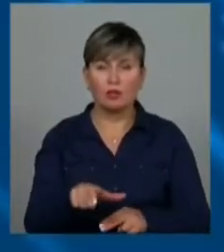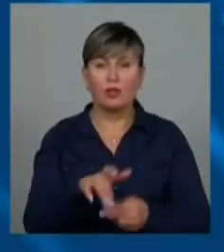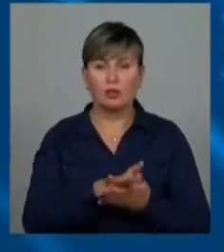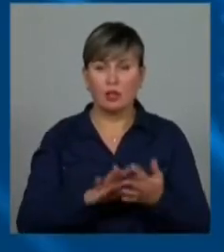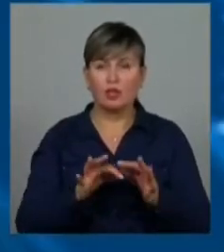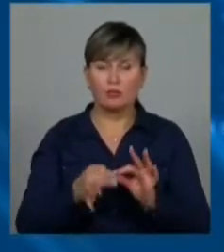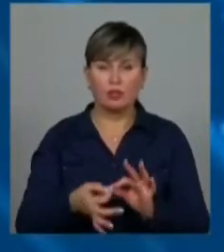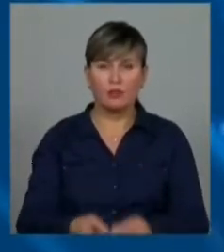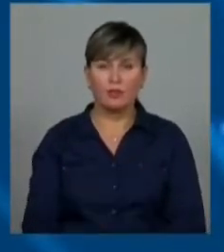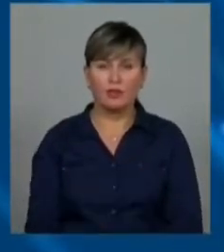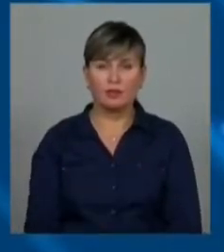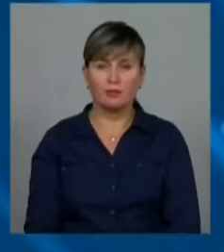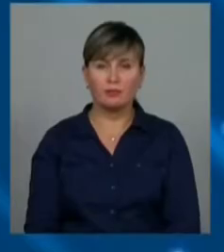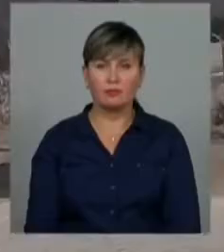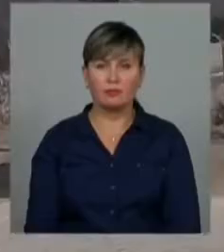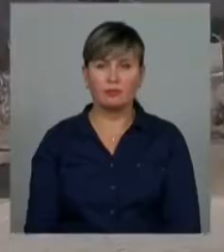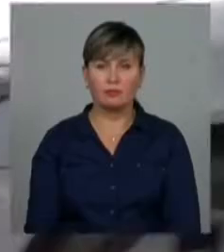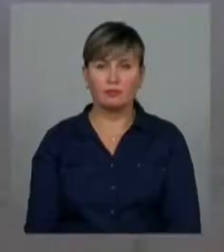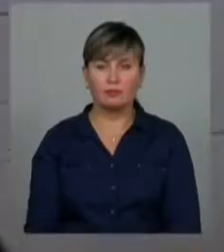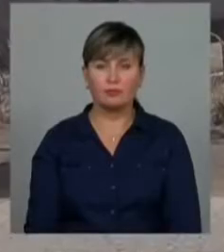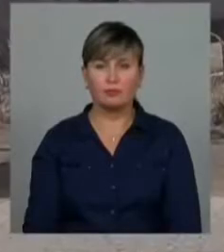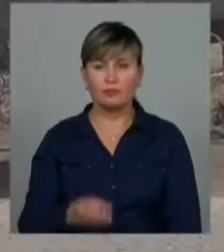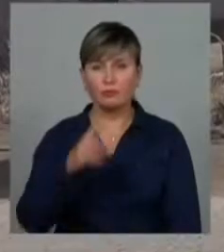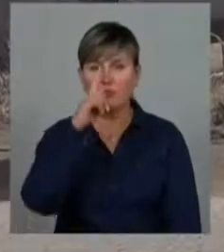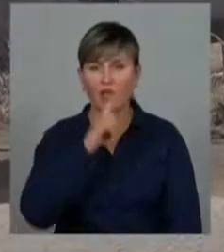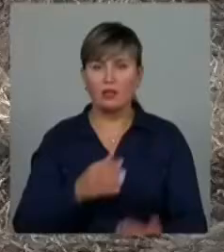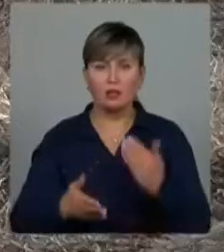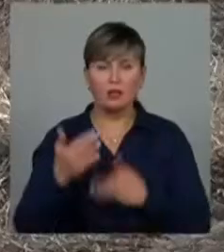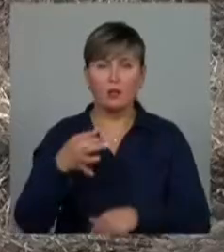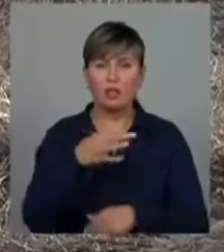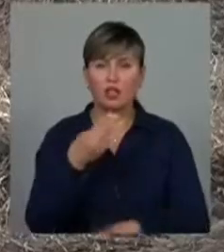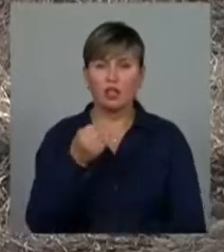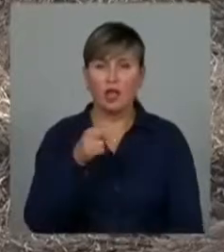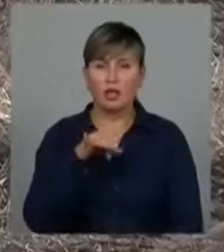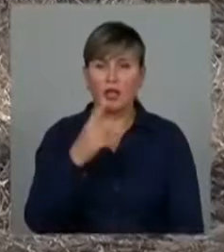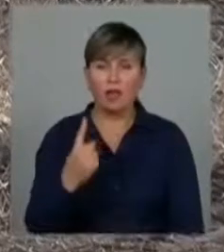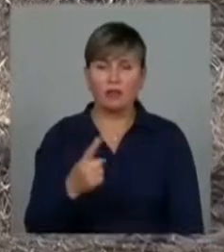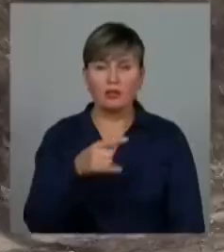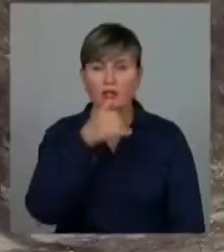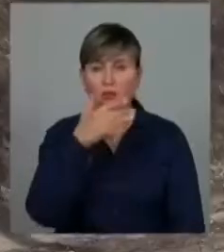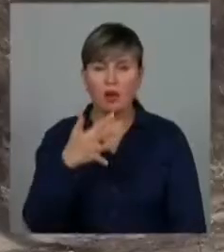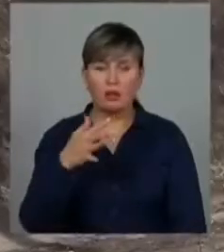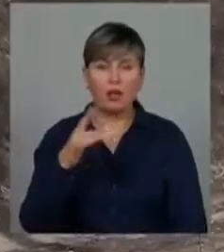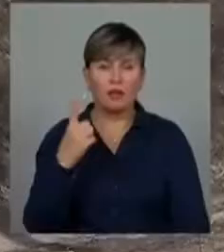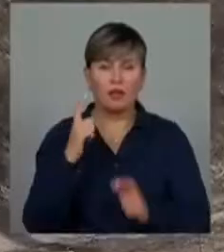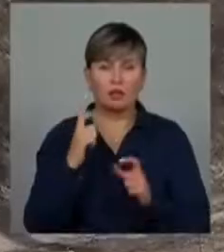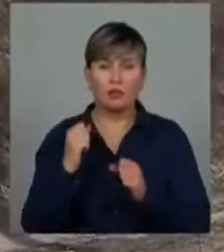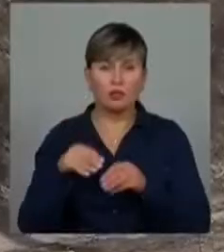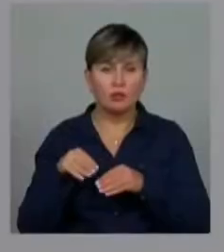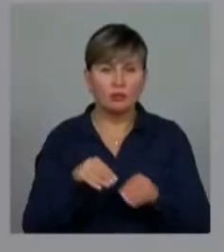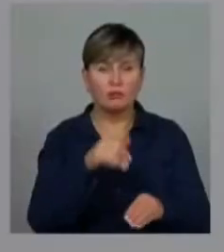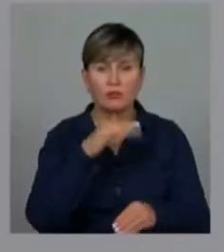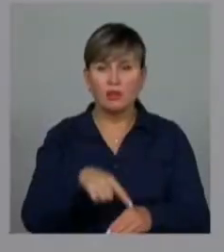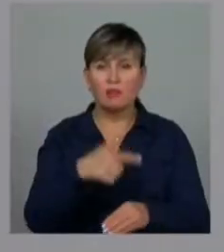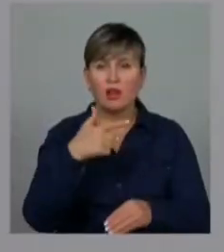порядку. Рамина Мирзалимова. Еще месяц назад в микрорайон Шанарак-1 не могла проехать ни одна грузовая машина. Все дело было в